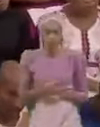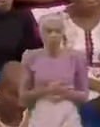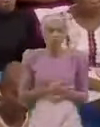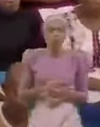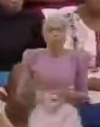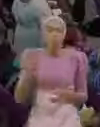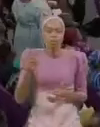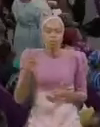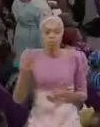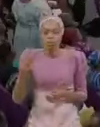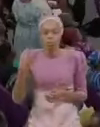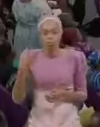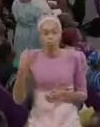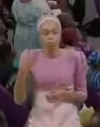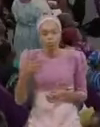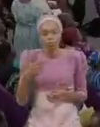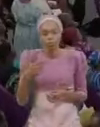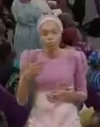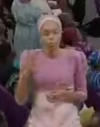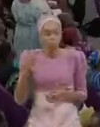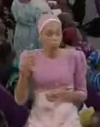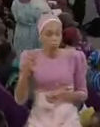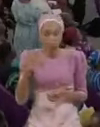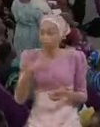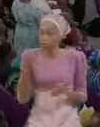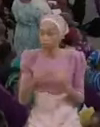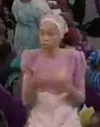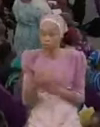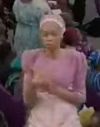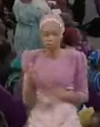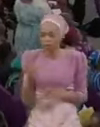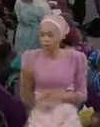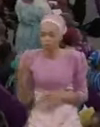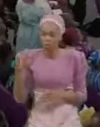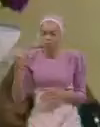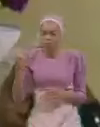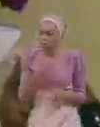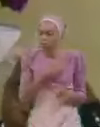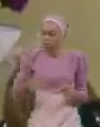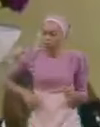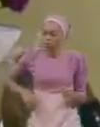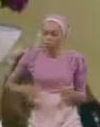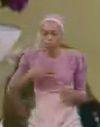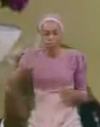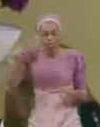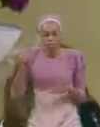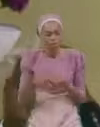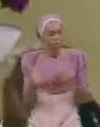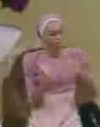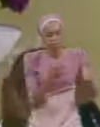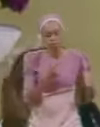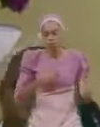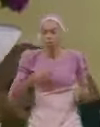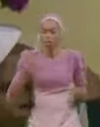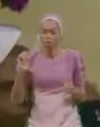Seigneur Seigneur ne t'inquiète-tu pas de ce que ma sœur me laisse servir seule